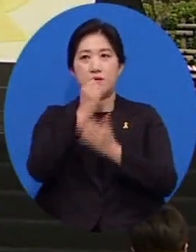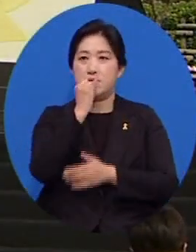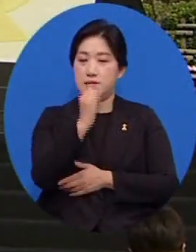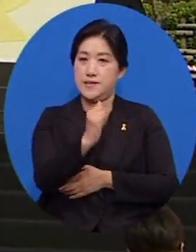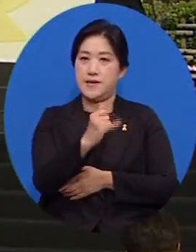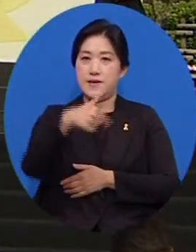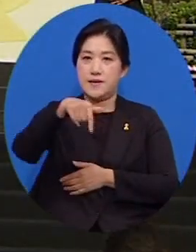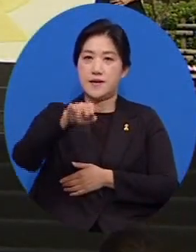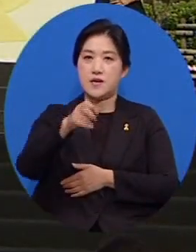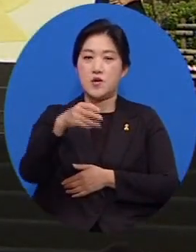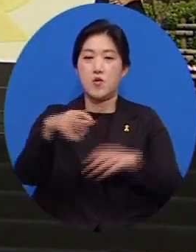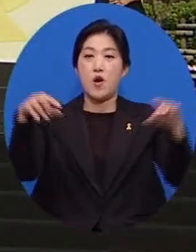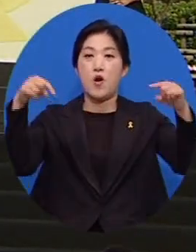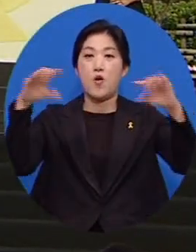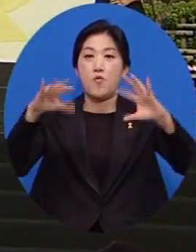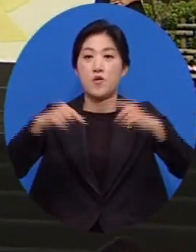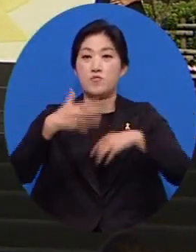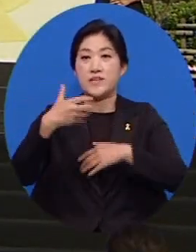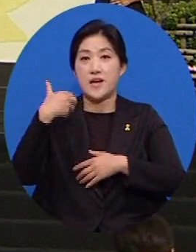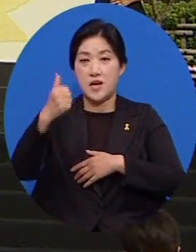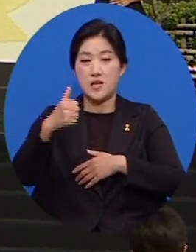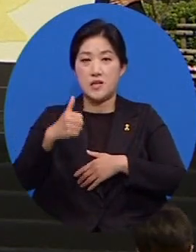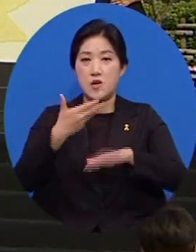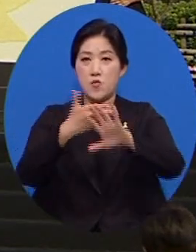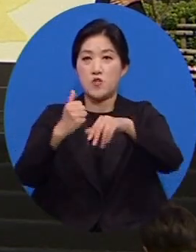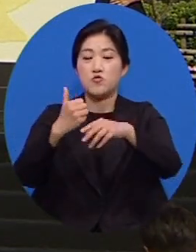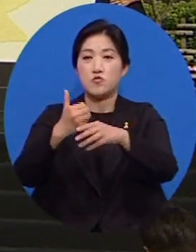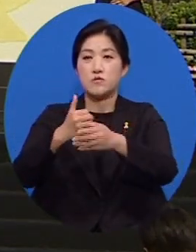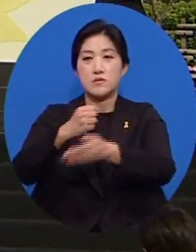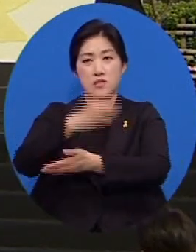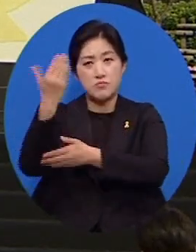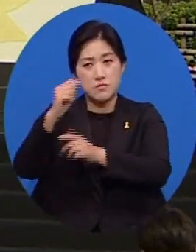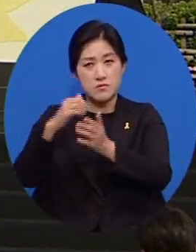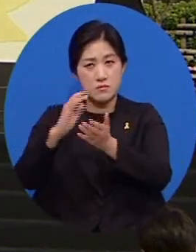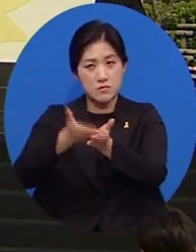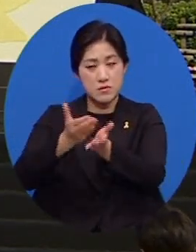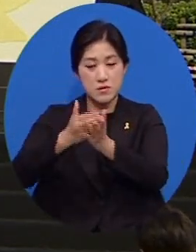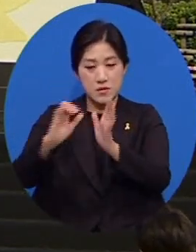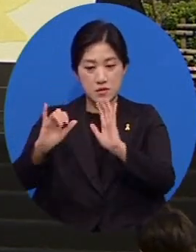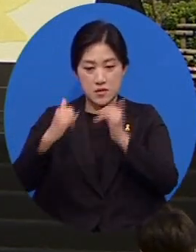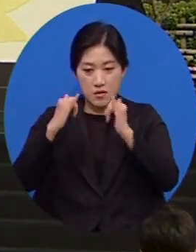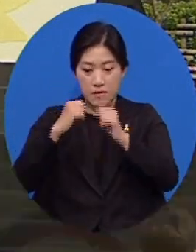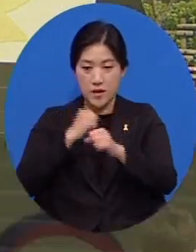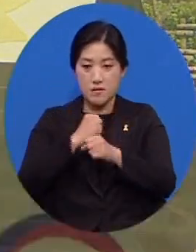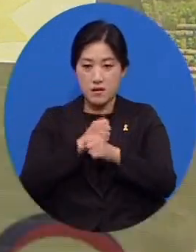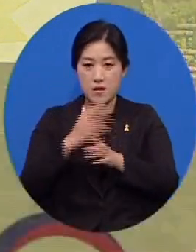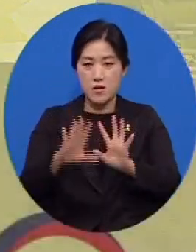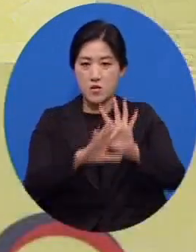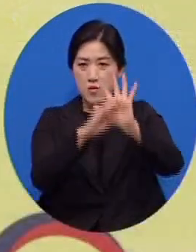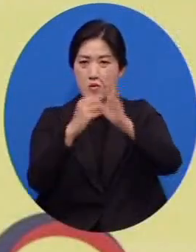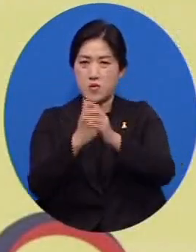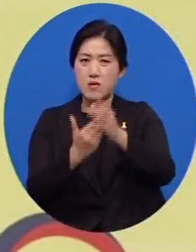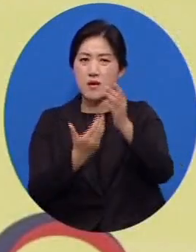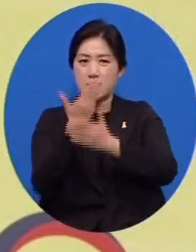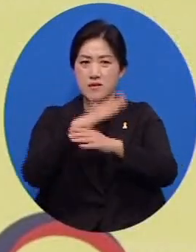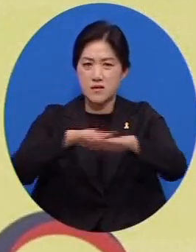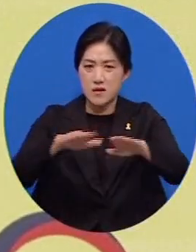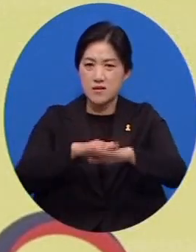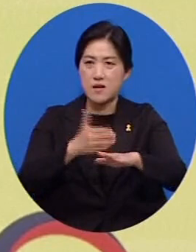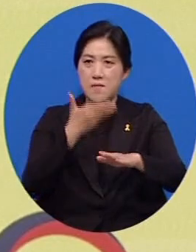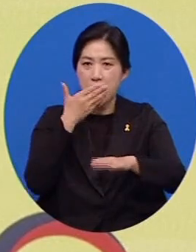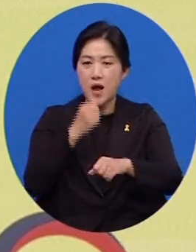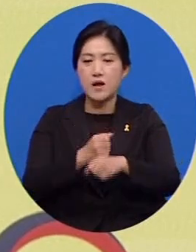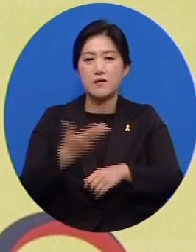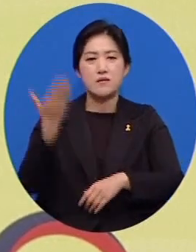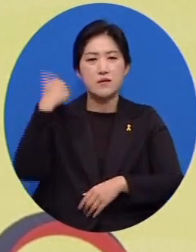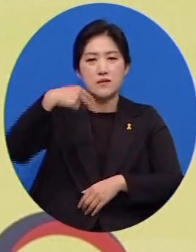강경화 외무장관은 외신과의 인터뷰에서 코로나 사태에 잘 대처할 수 있었던 것은